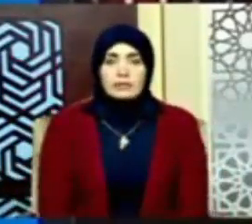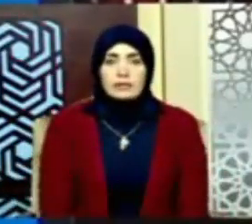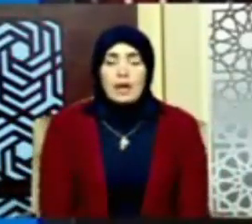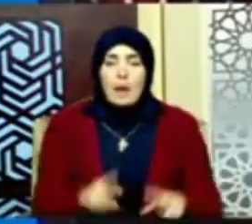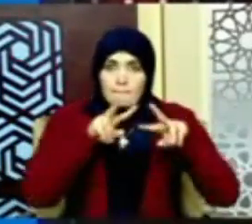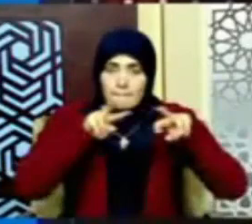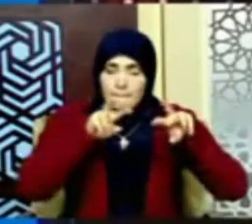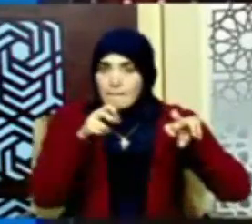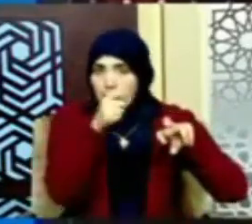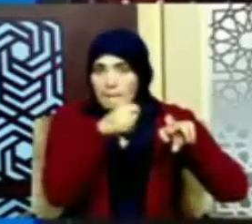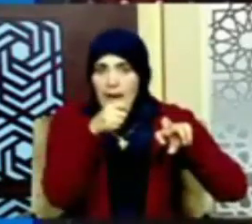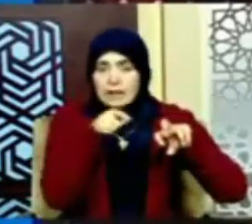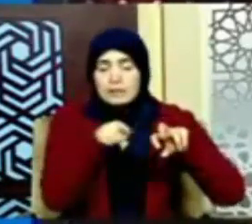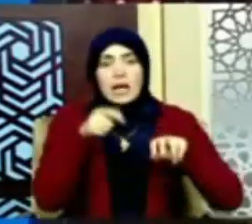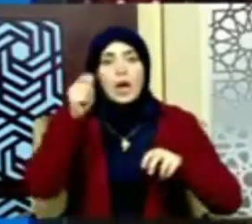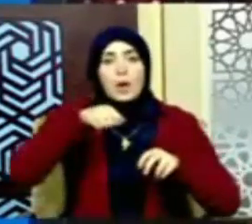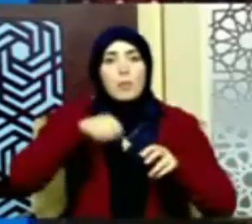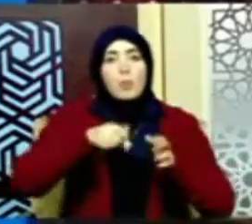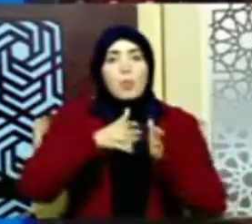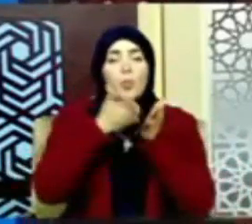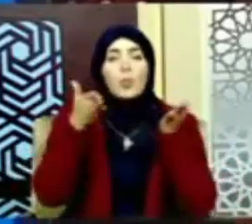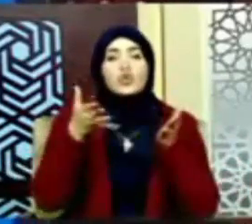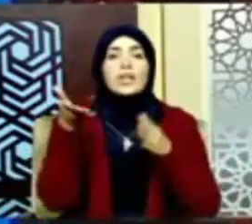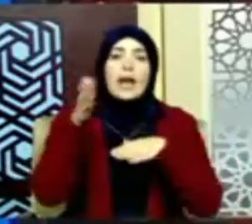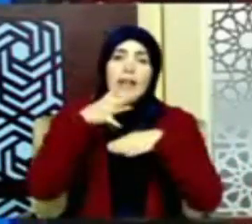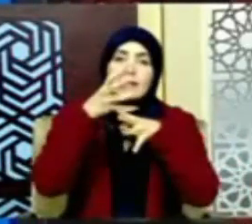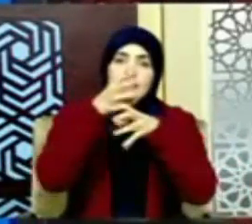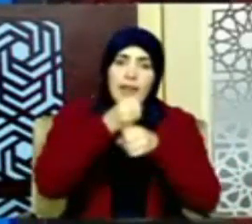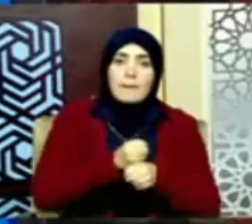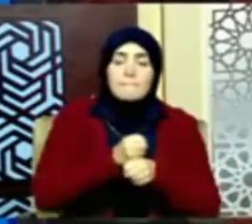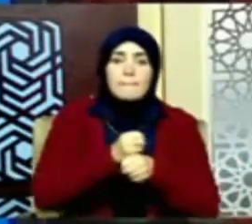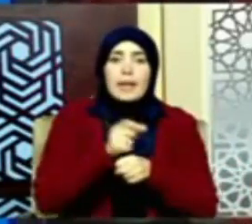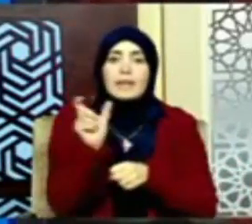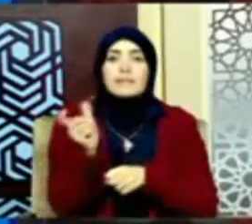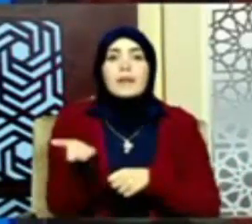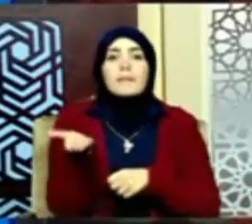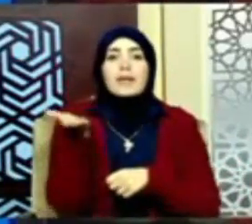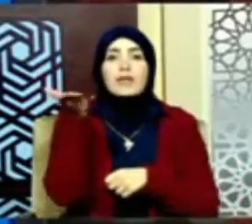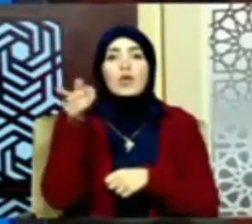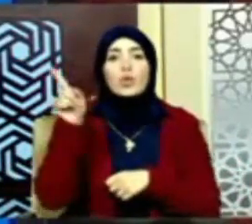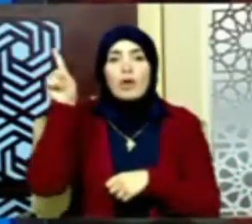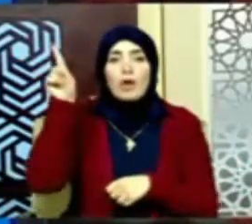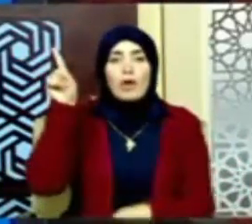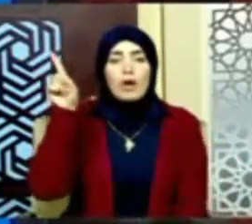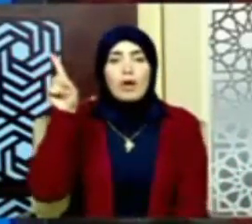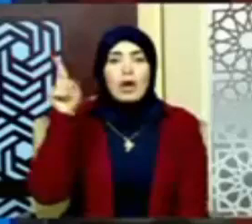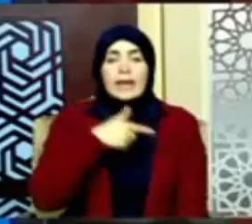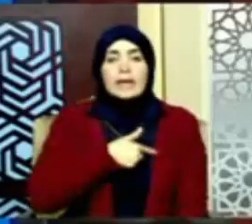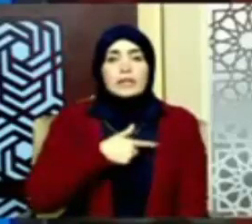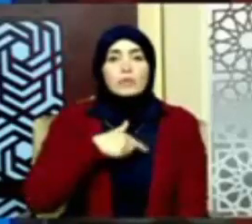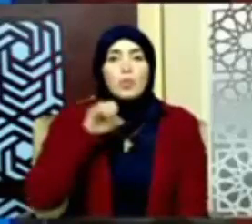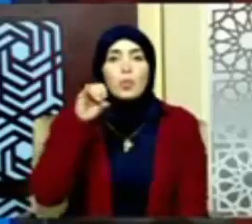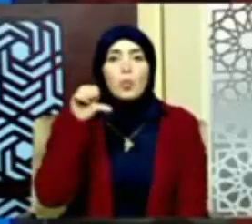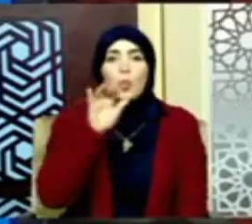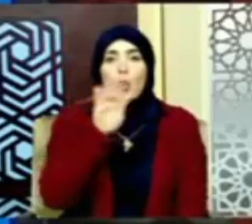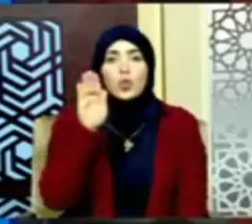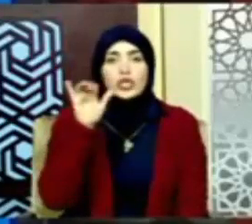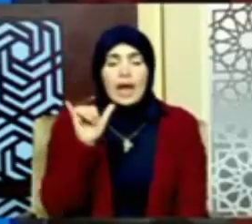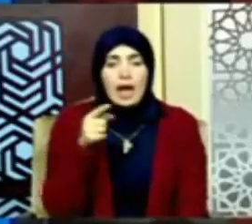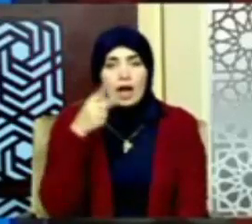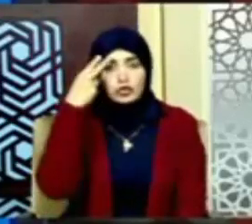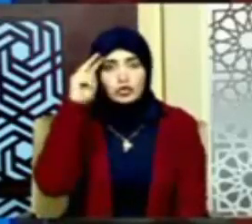بحث سيدنا موسى عليه السلام وهو نبي الله وكليم